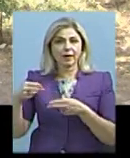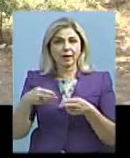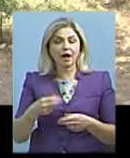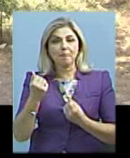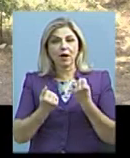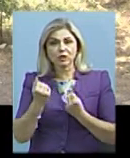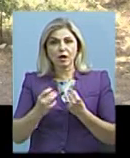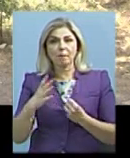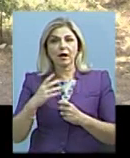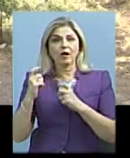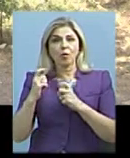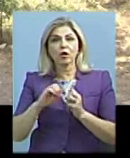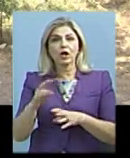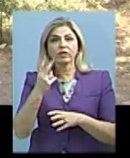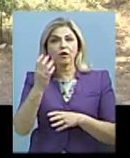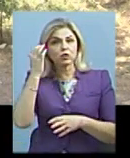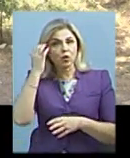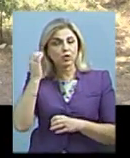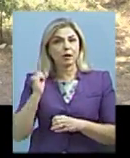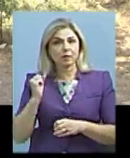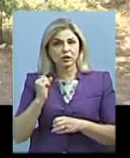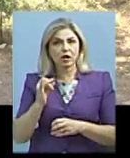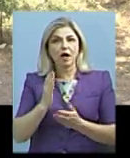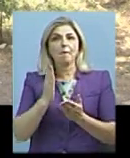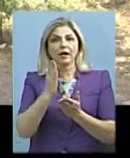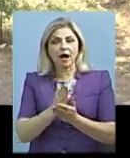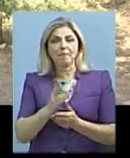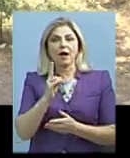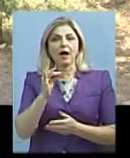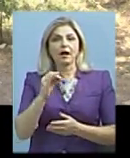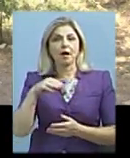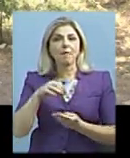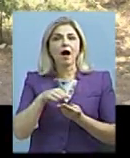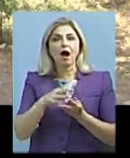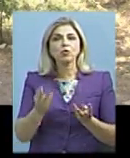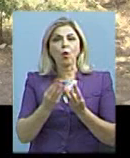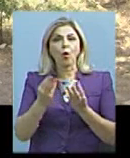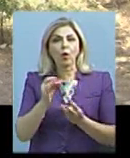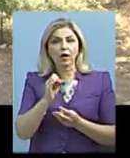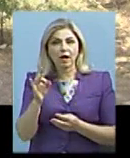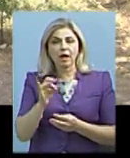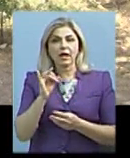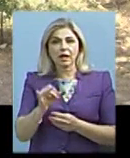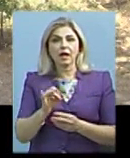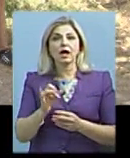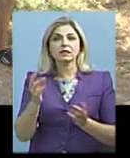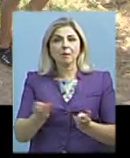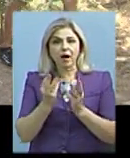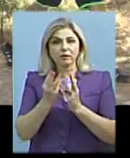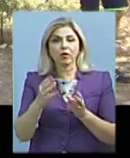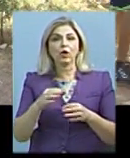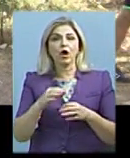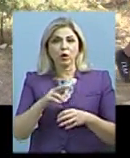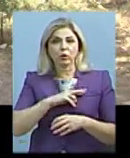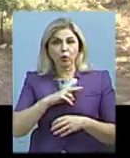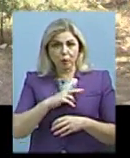неї вивантажили два чорні мішки. Прямо під'їхала до крематора. Завантажили в крематор, запустили крематор і спалювали трупи.